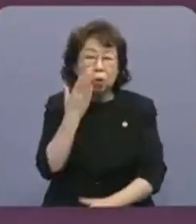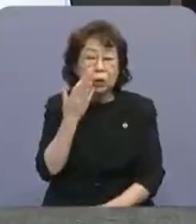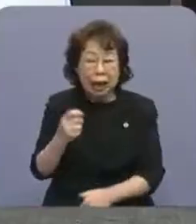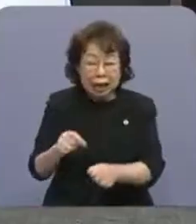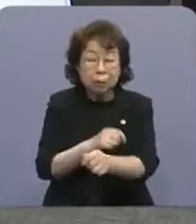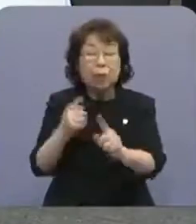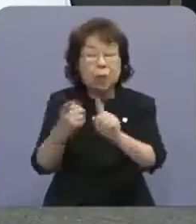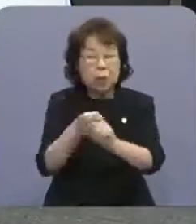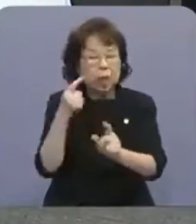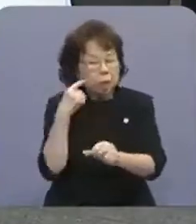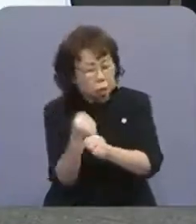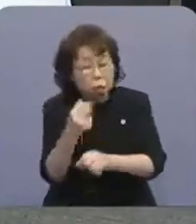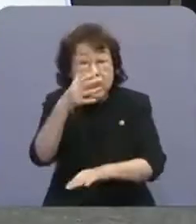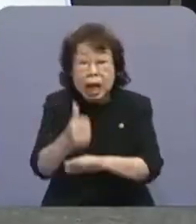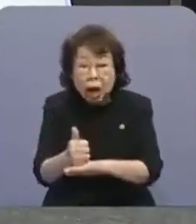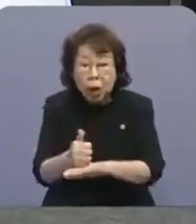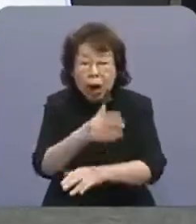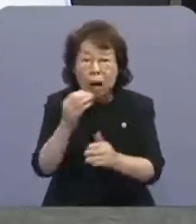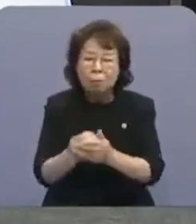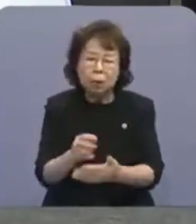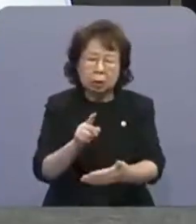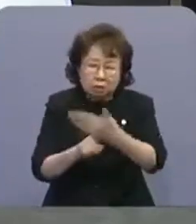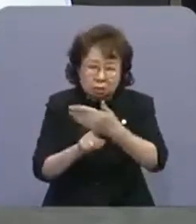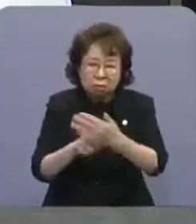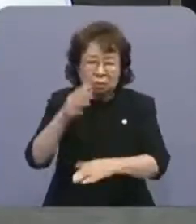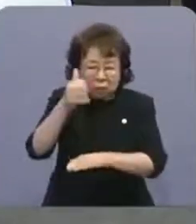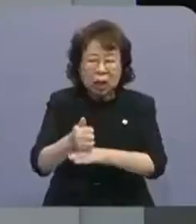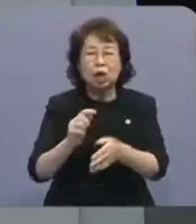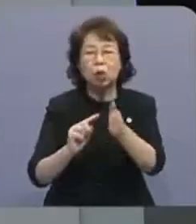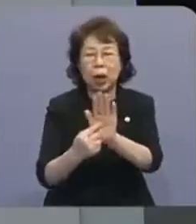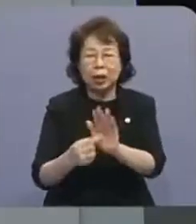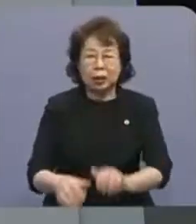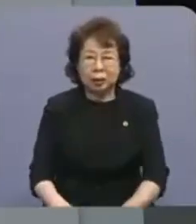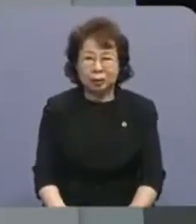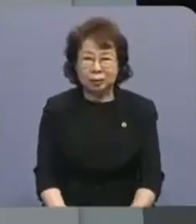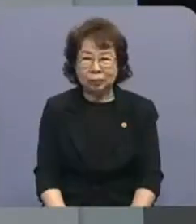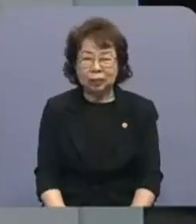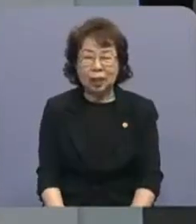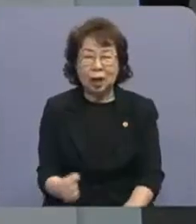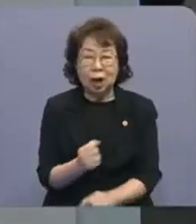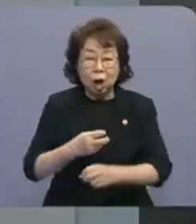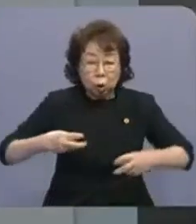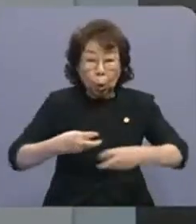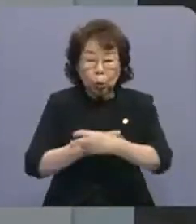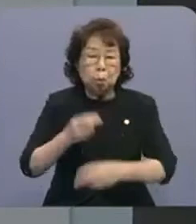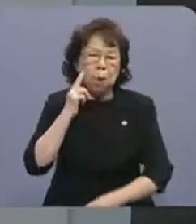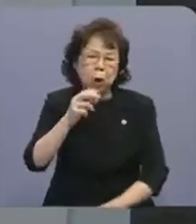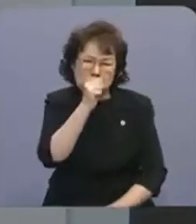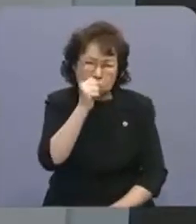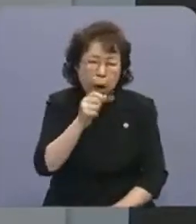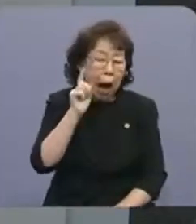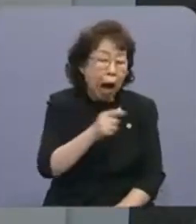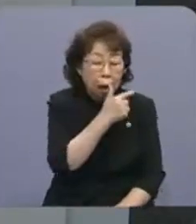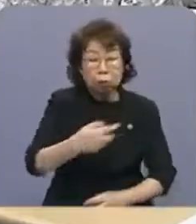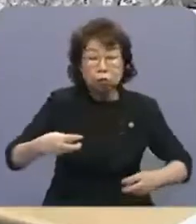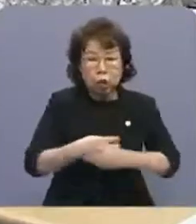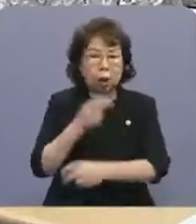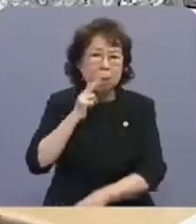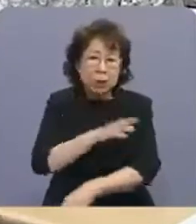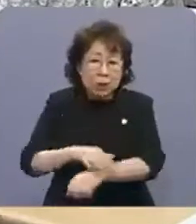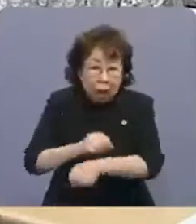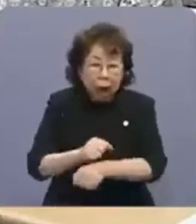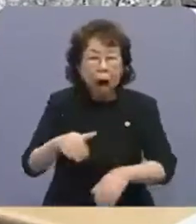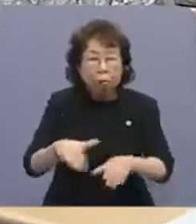대해 연구를 진행한 결과 이같이 결정했다고 밝혔습니다. 광역교통망을 통한 일일 생활권 구축으로